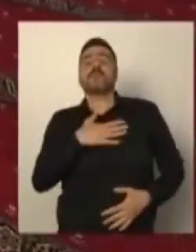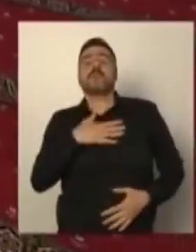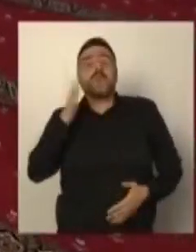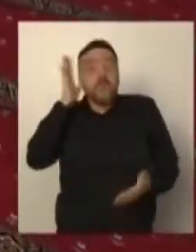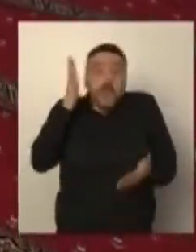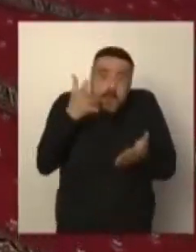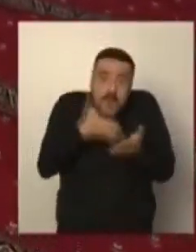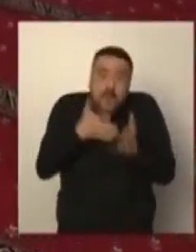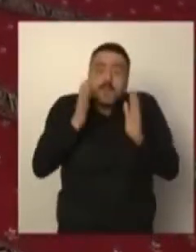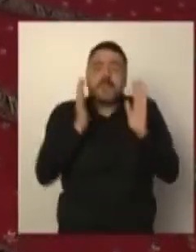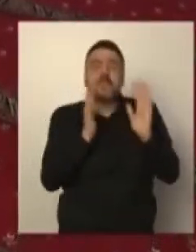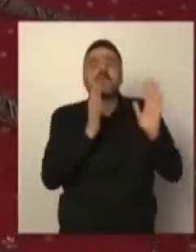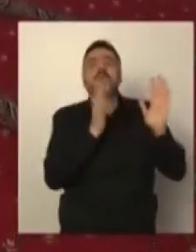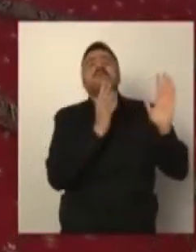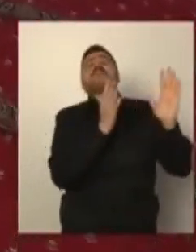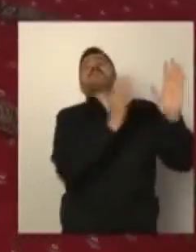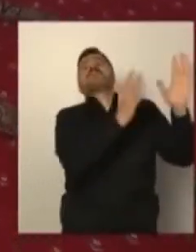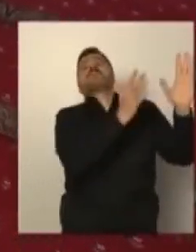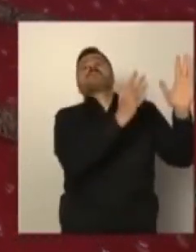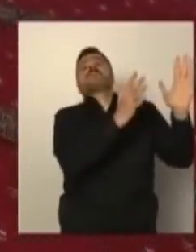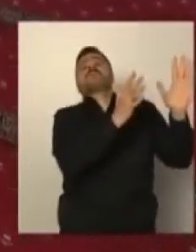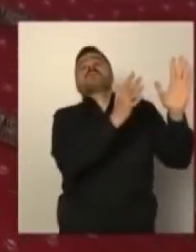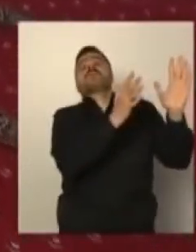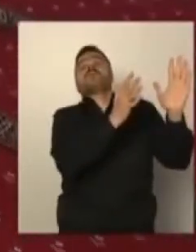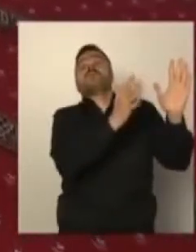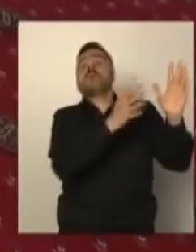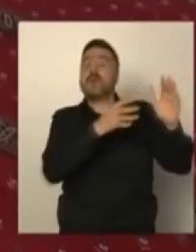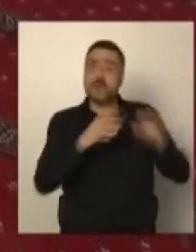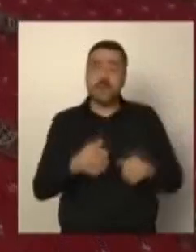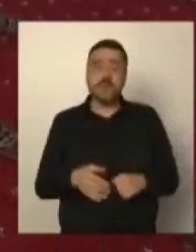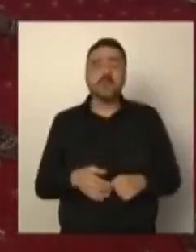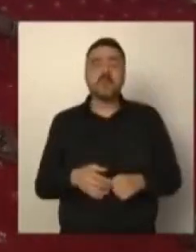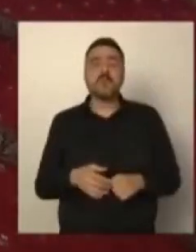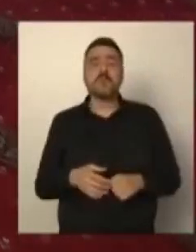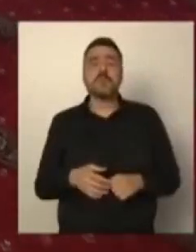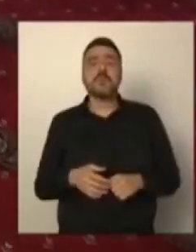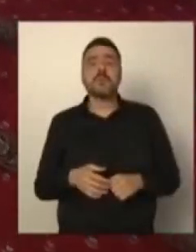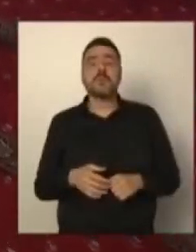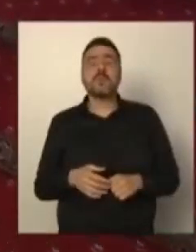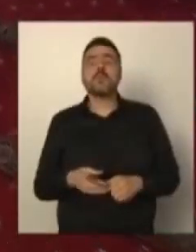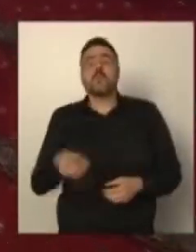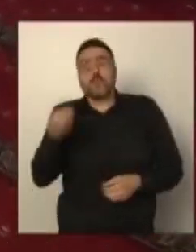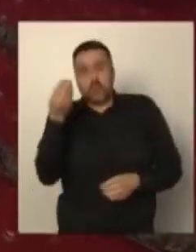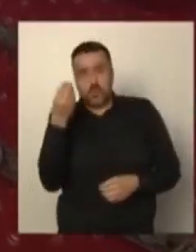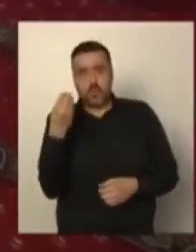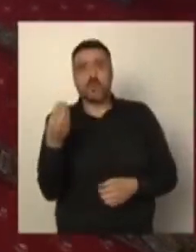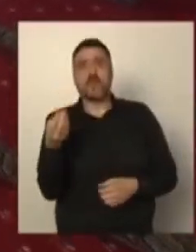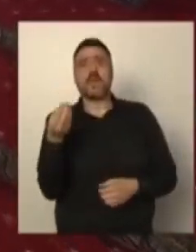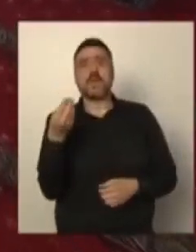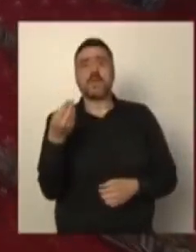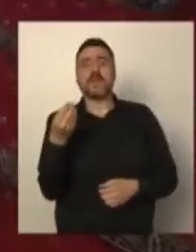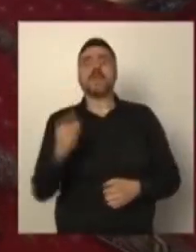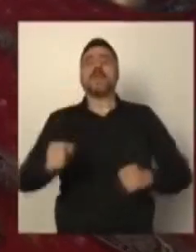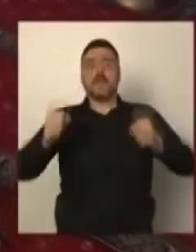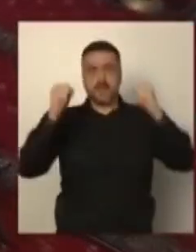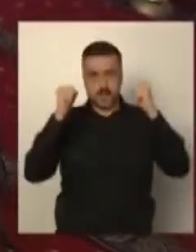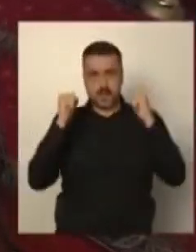ederek geçireceğimiz, ibadet ederek değerlendireceğimiz hayırlı,